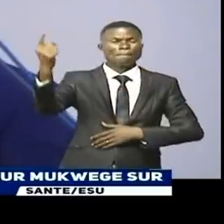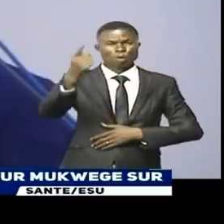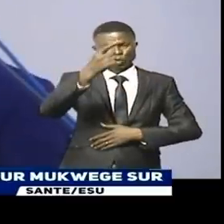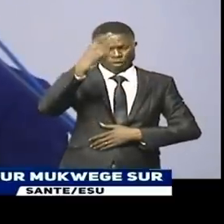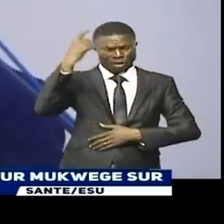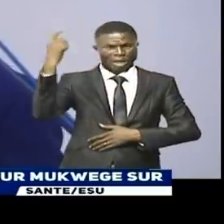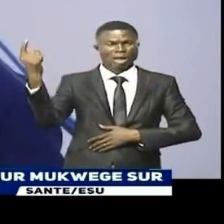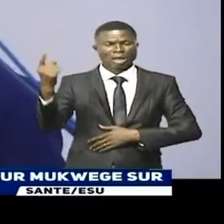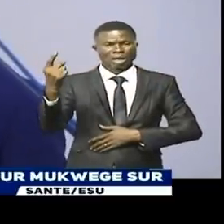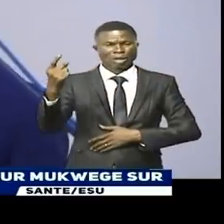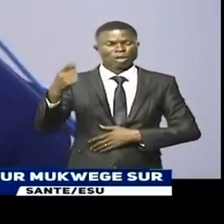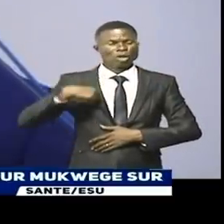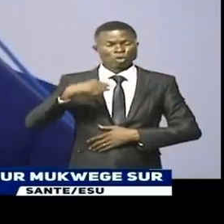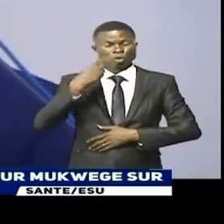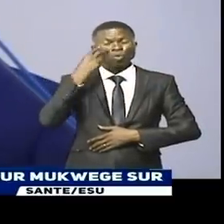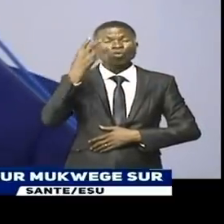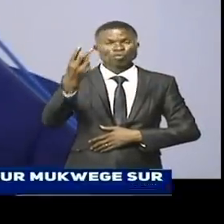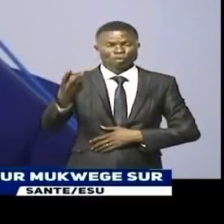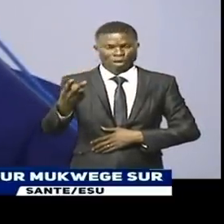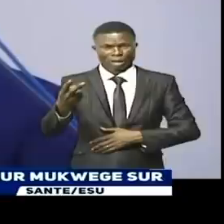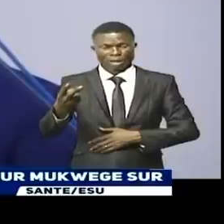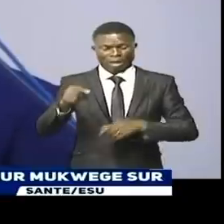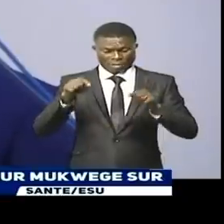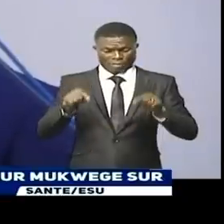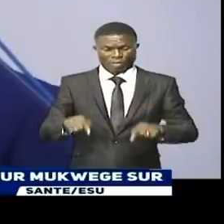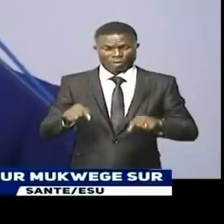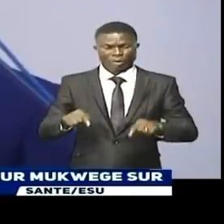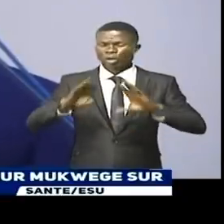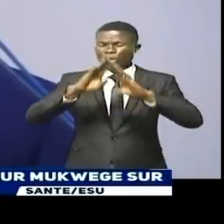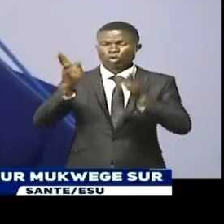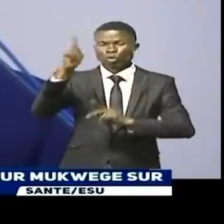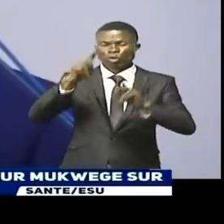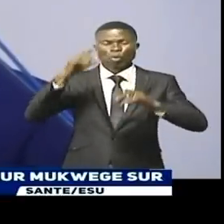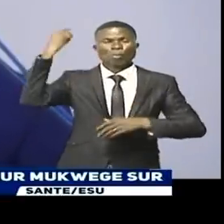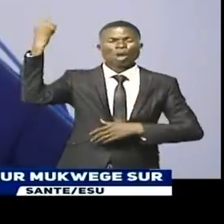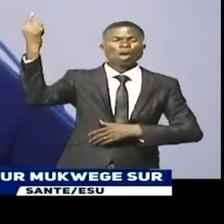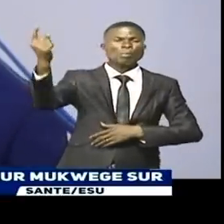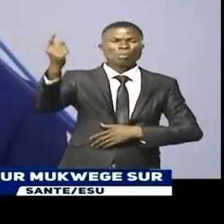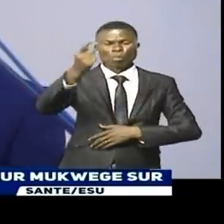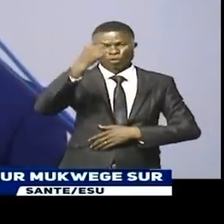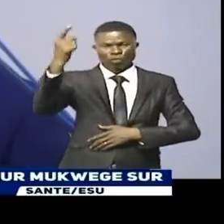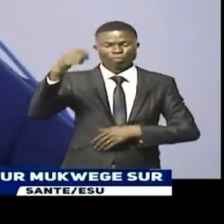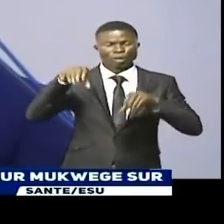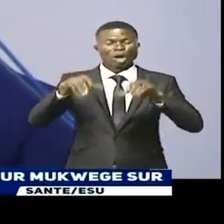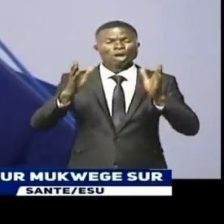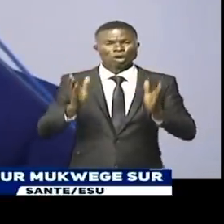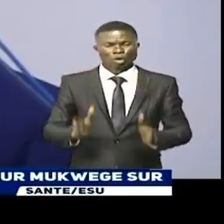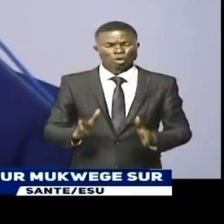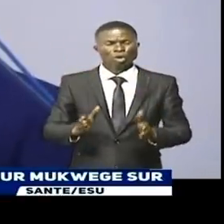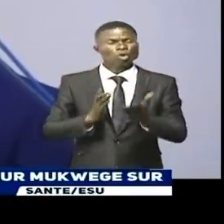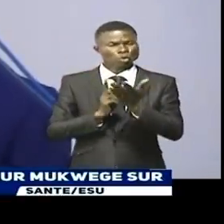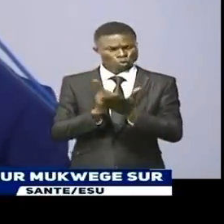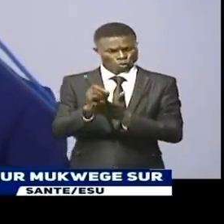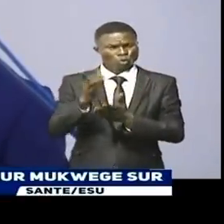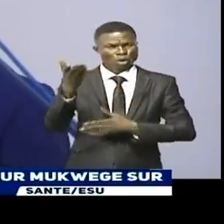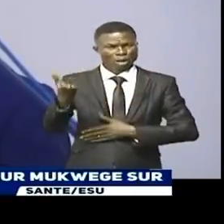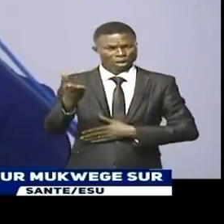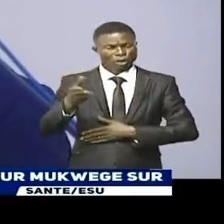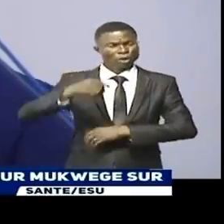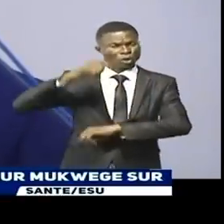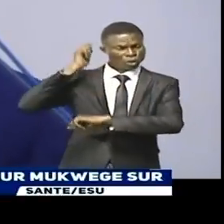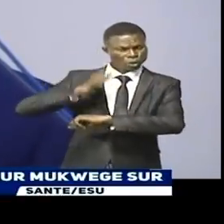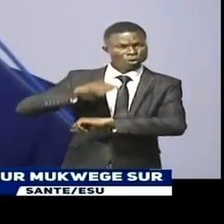nous considérons que à l'instar de tous les peuples du monde de congolais ont aussi droit à la justice